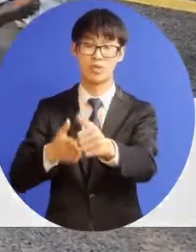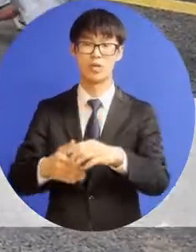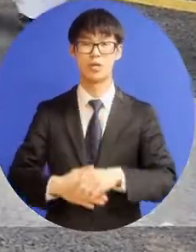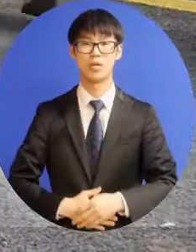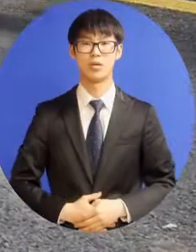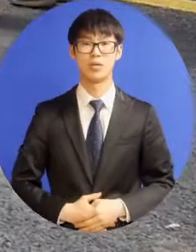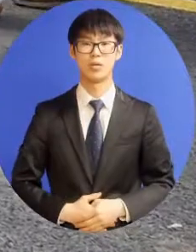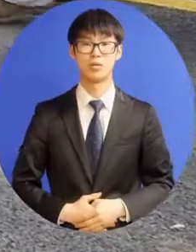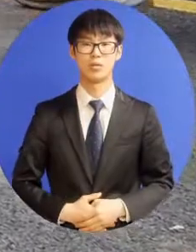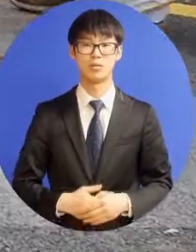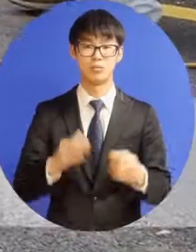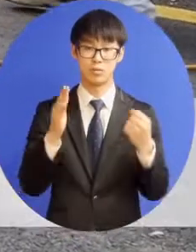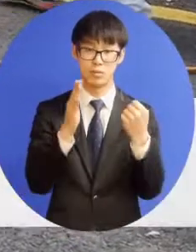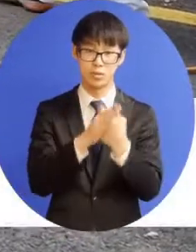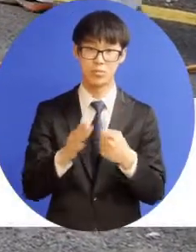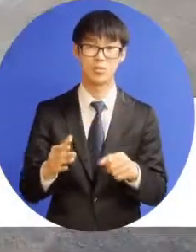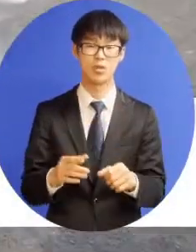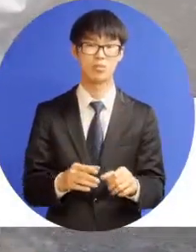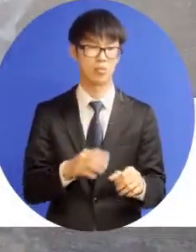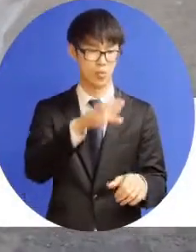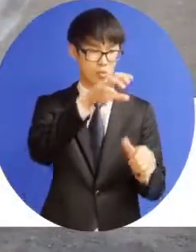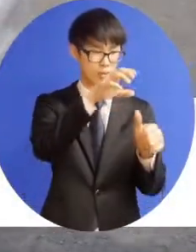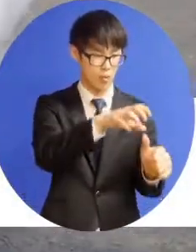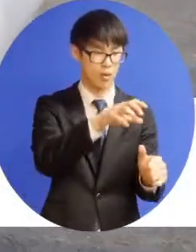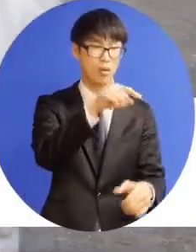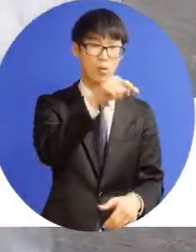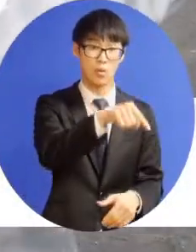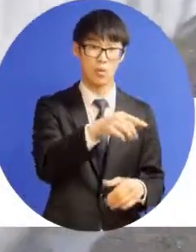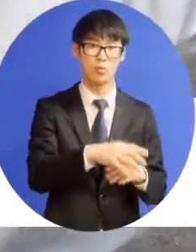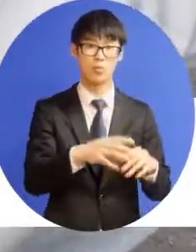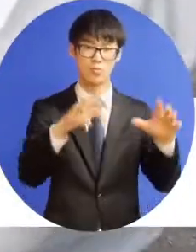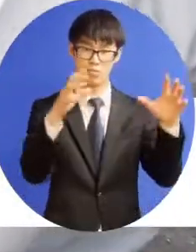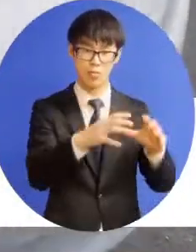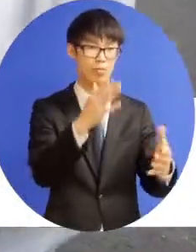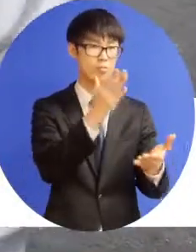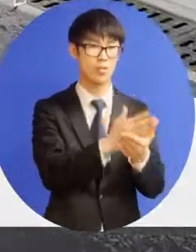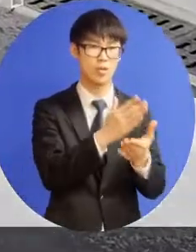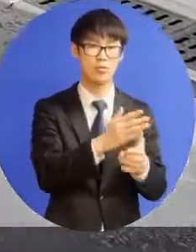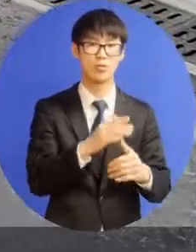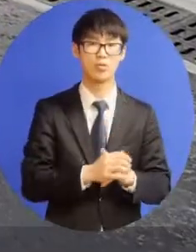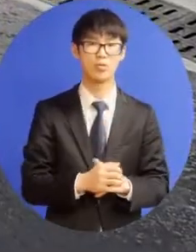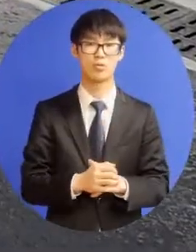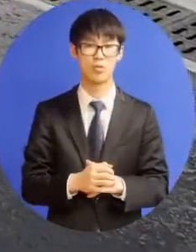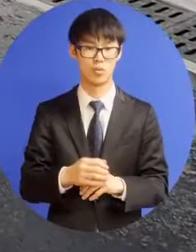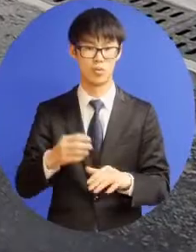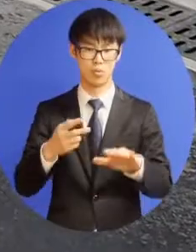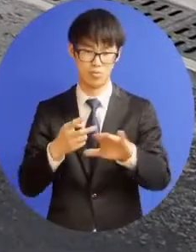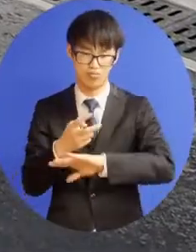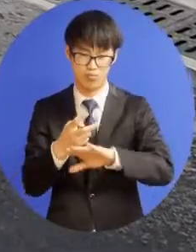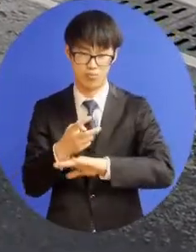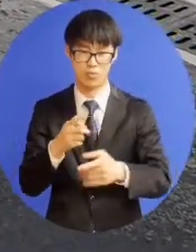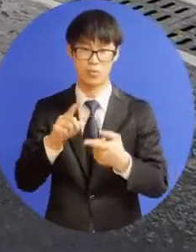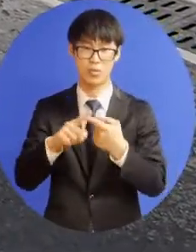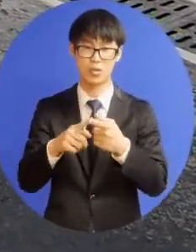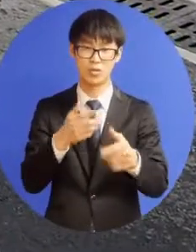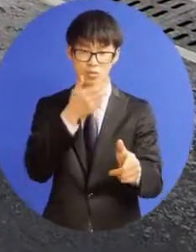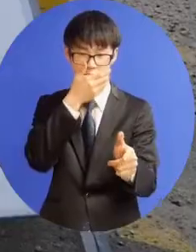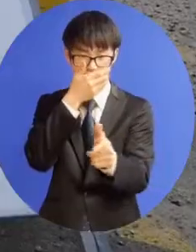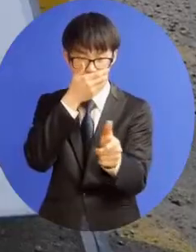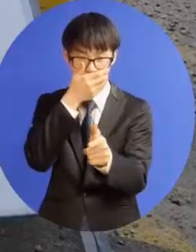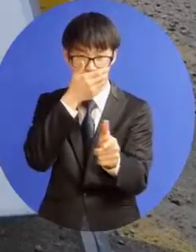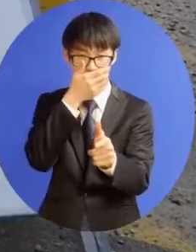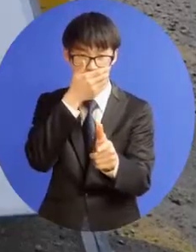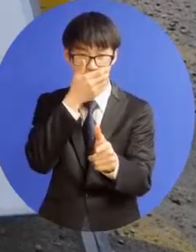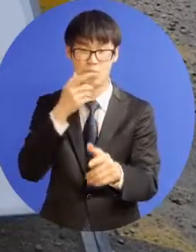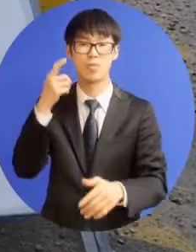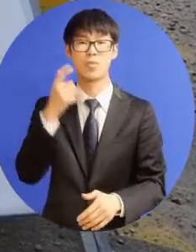있습니다. 이에 따라 차단 방역, 농장 방문이나 모임 등의 자제, 축사 주변과 출입 차량에 대한 소독을 강화해